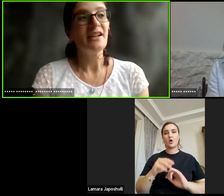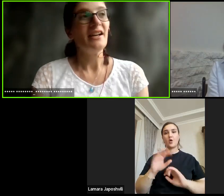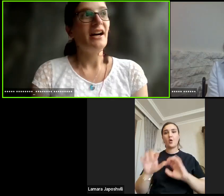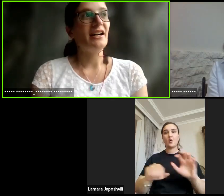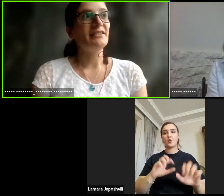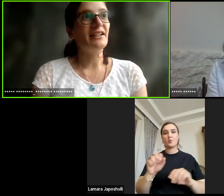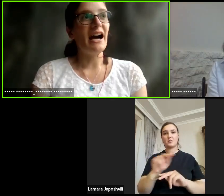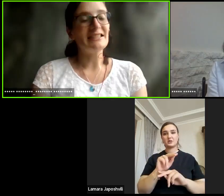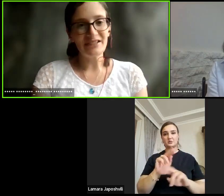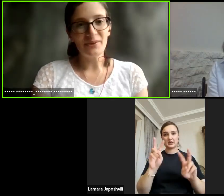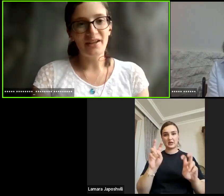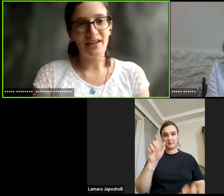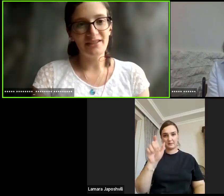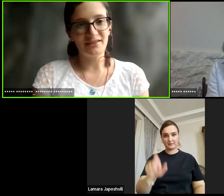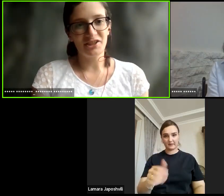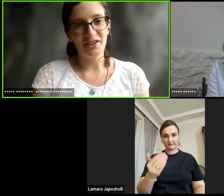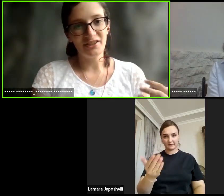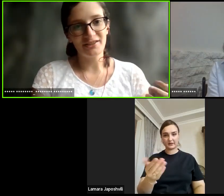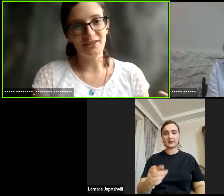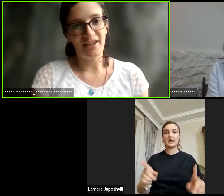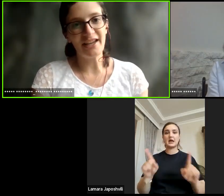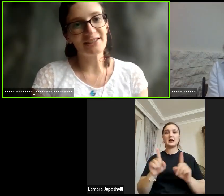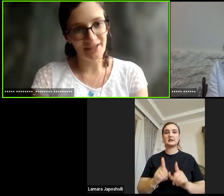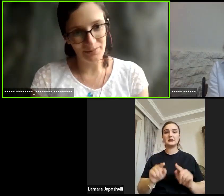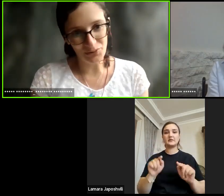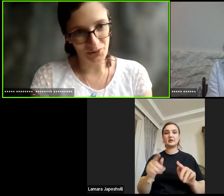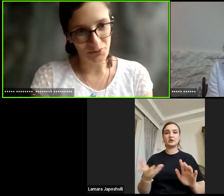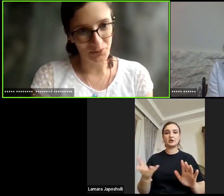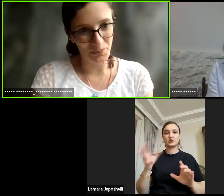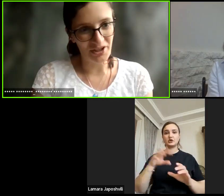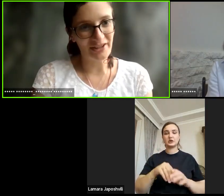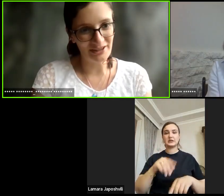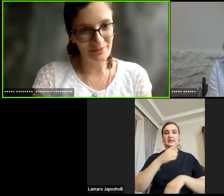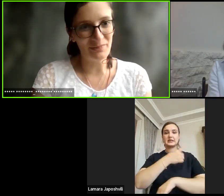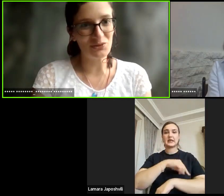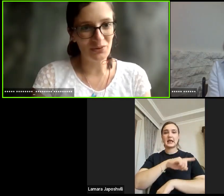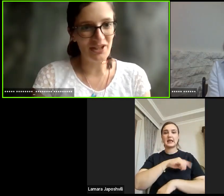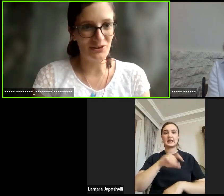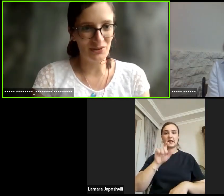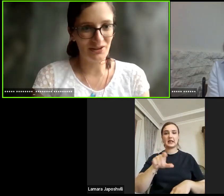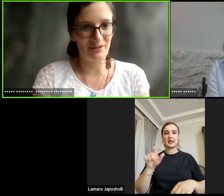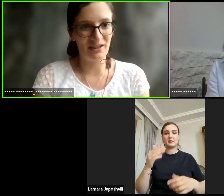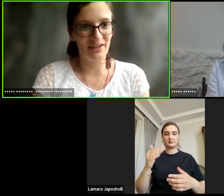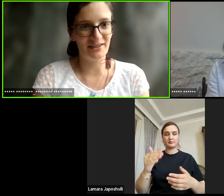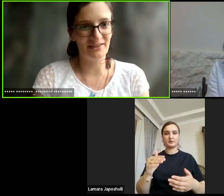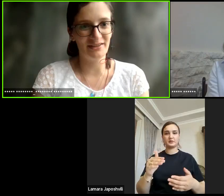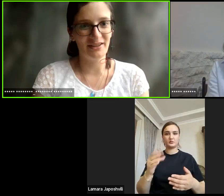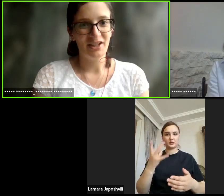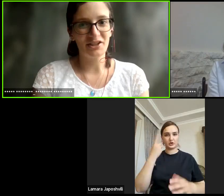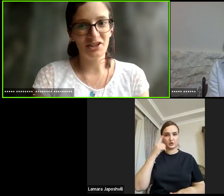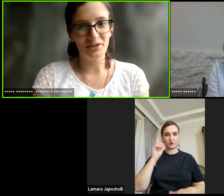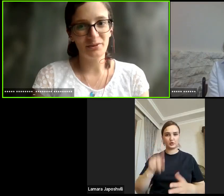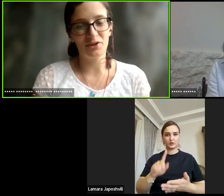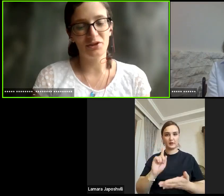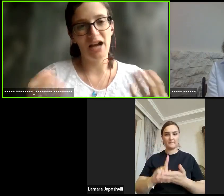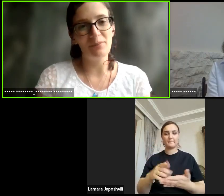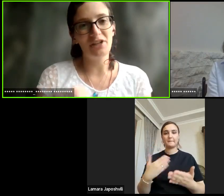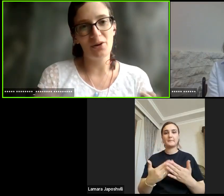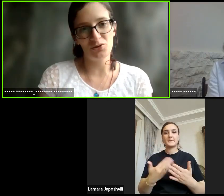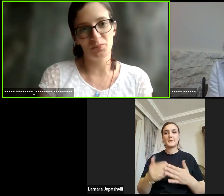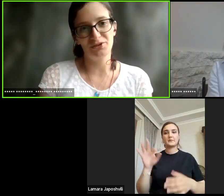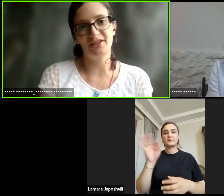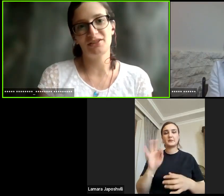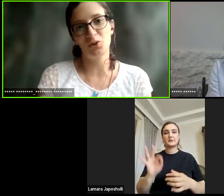ხართ და ასევე ეს შედის ექთმების კურიკულუმში. ექთმებმაც უნდა იცოდეს, მაგალითად ხშირ შემთხვევაში